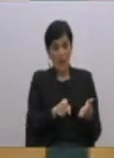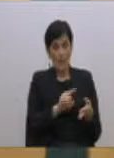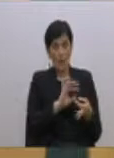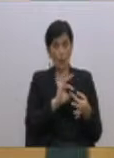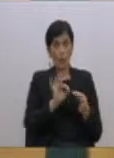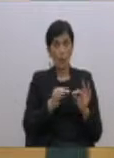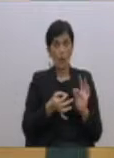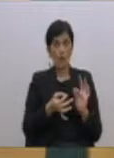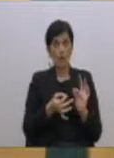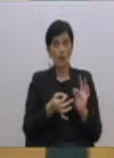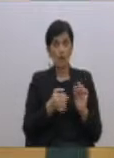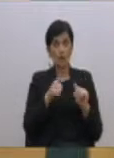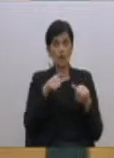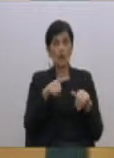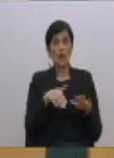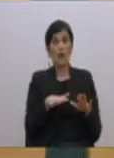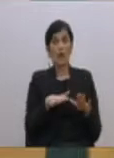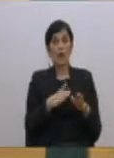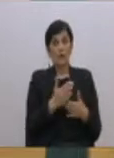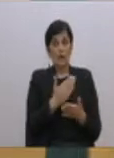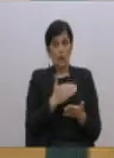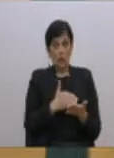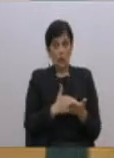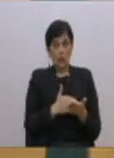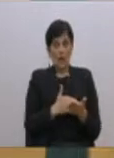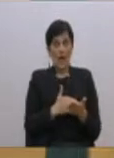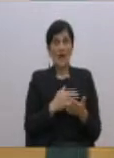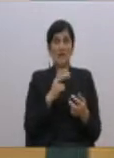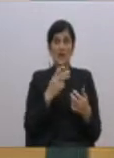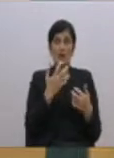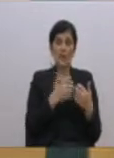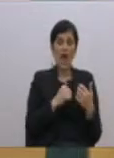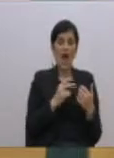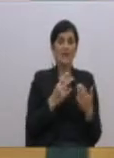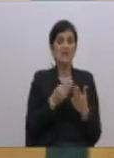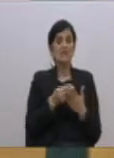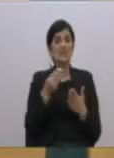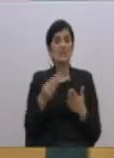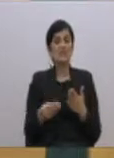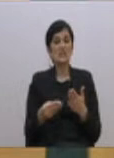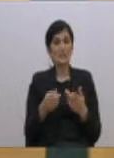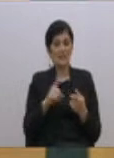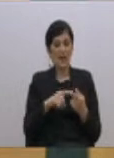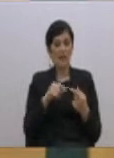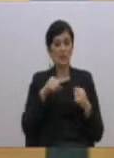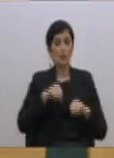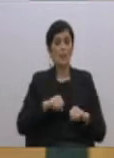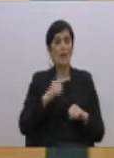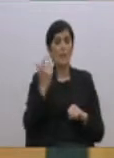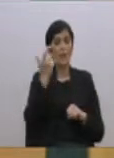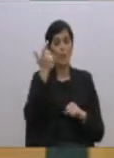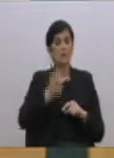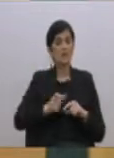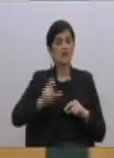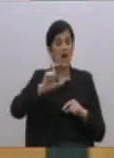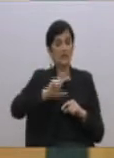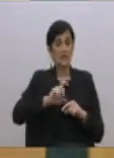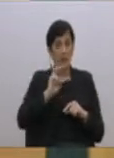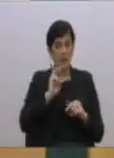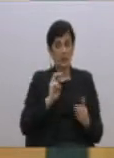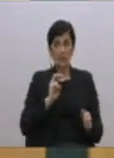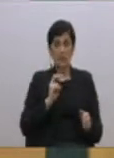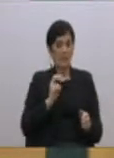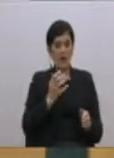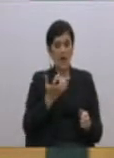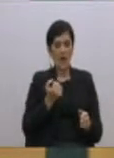კონკრეტული გადაწყვეტილების შედეგად მიკერძოებასთან დაკავშირებით ან დისკრიმინაციასთან დაკავშირებით ან სხვა უფლებების გადამეტებასთან დაკავშირებით, იმ ეტაპზე აღარ